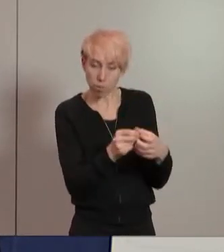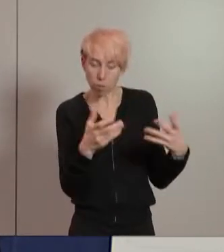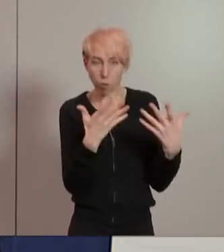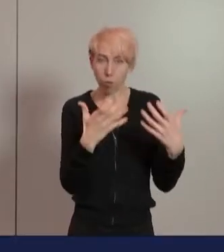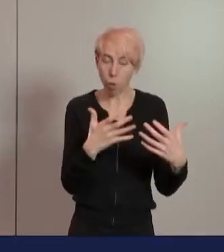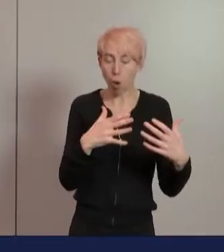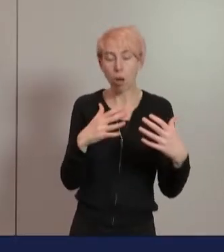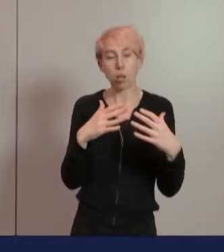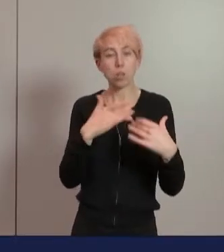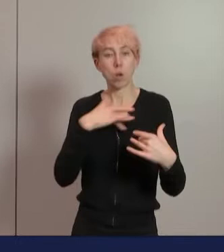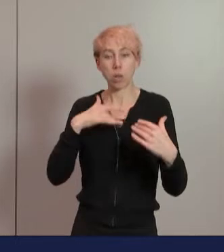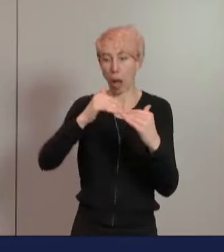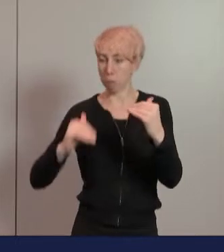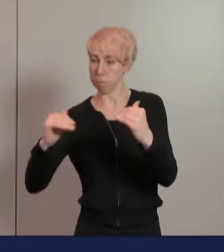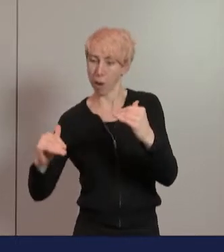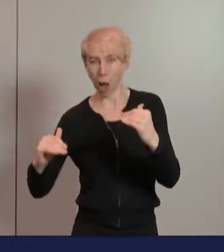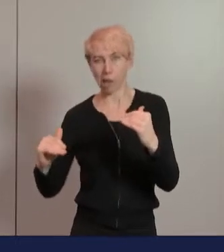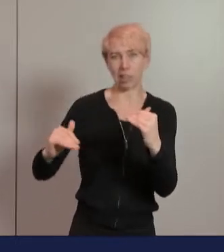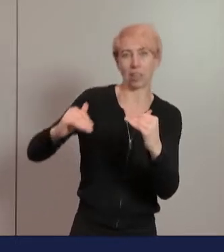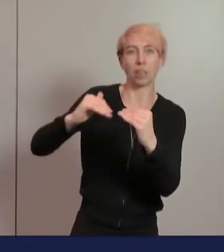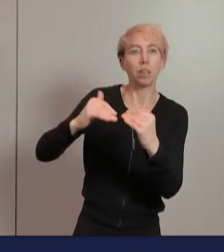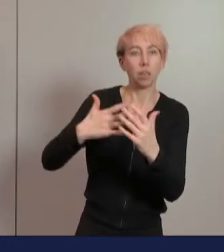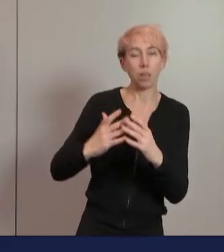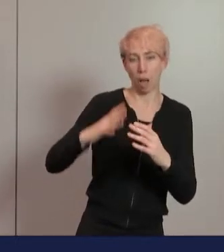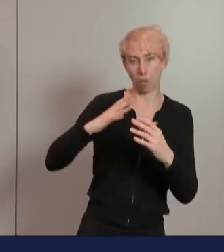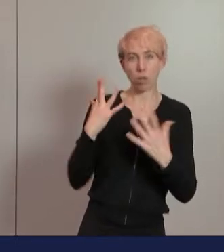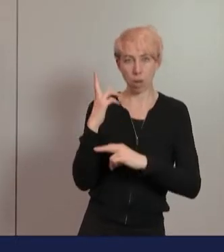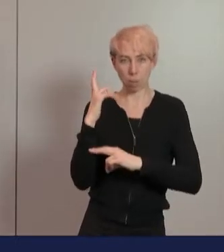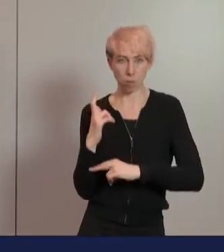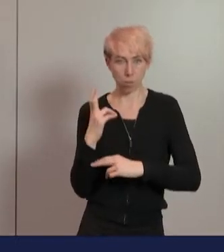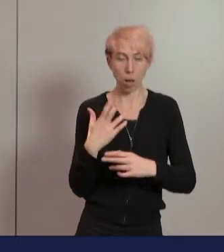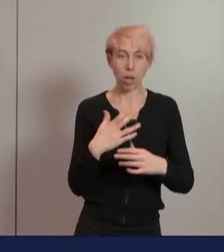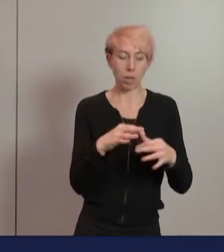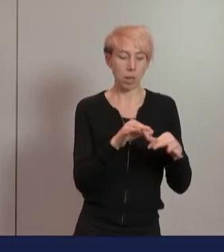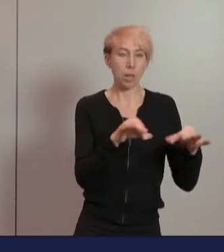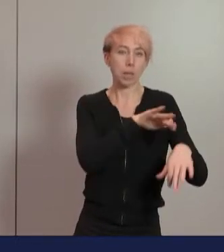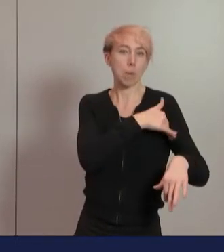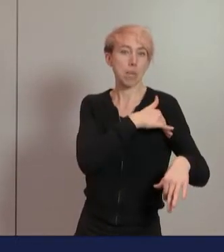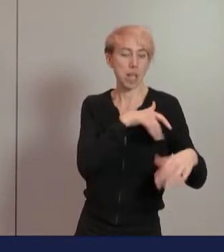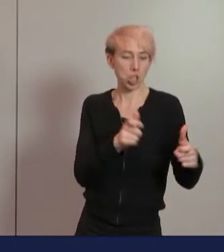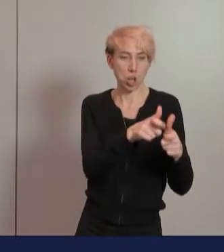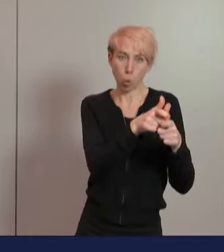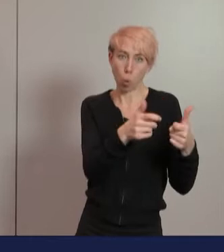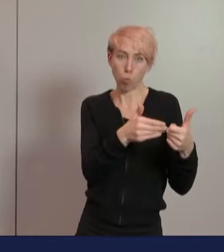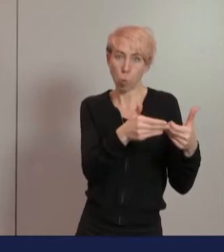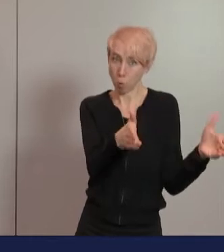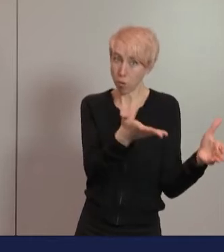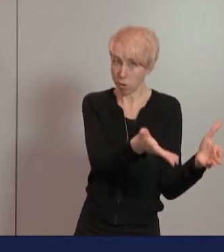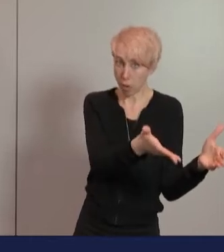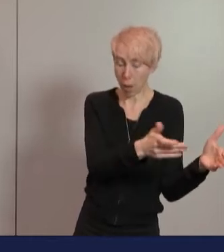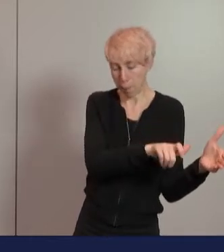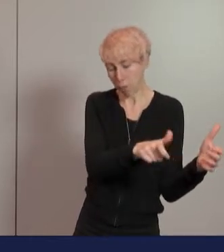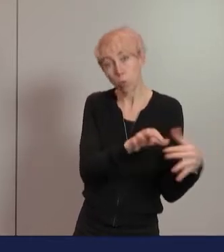santé. Et donc, ce sera la poursuite de la dynamique initiée après l'ouverture du cabinet au château, du cabinet médical, et